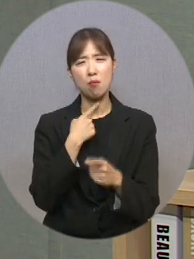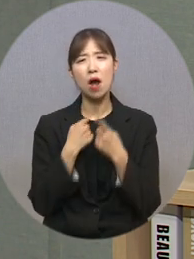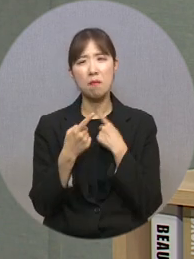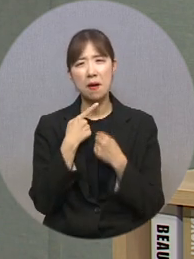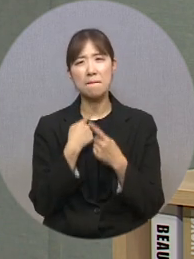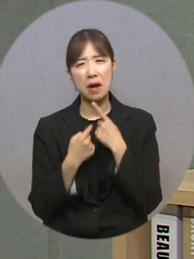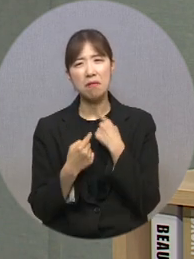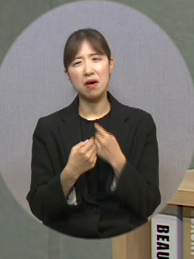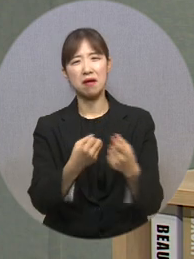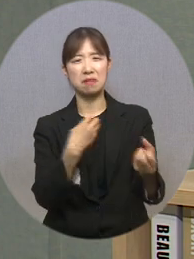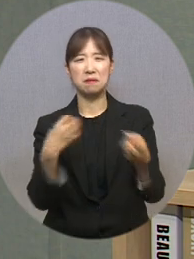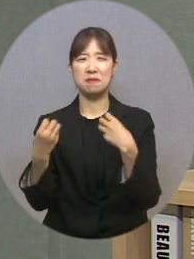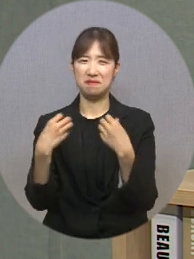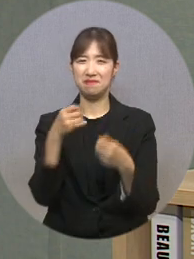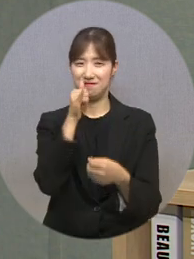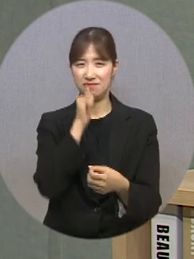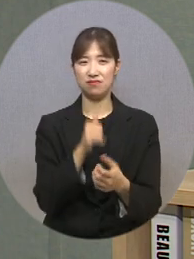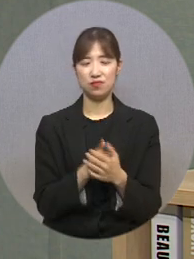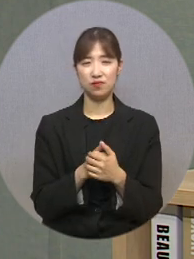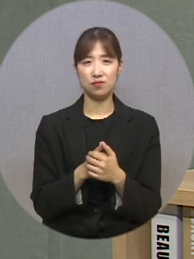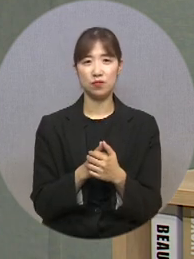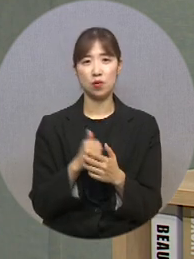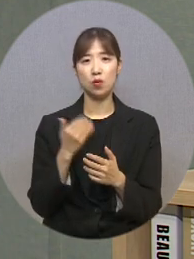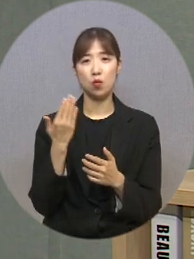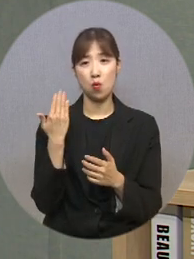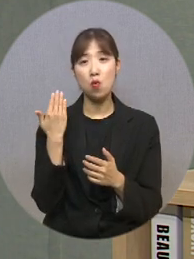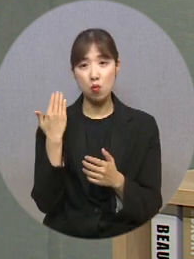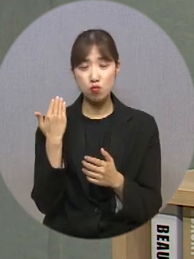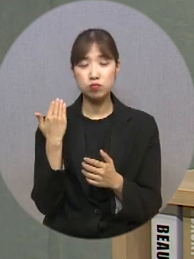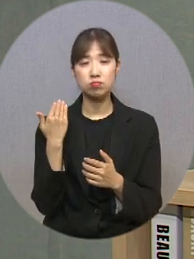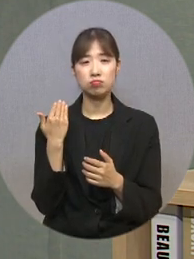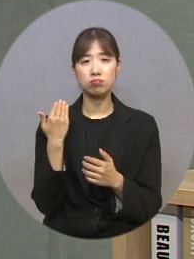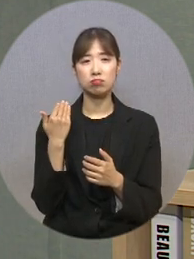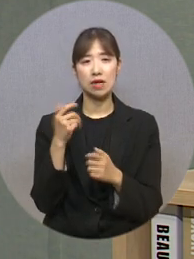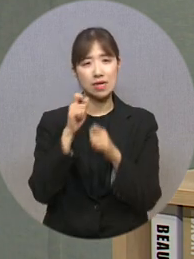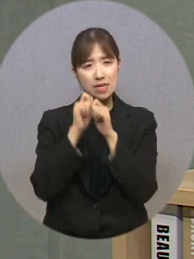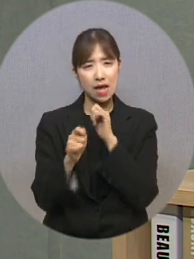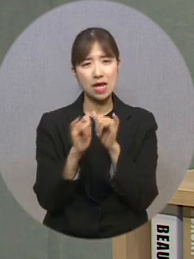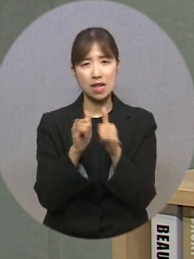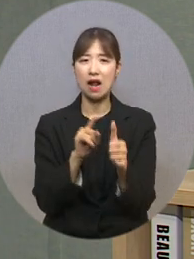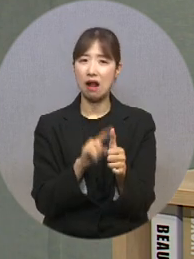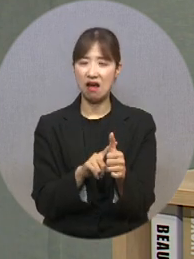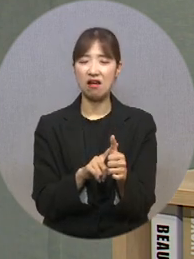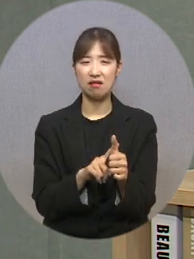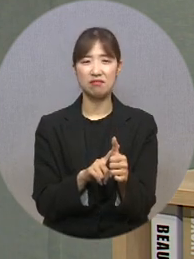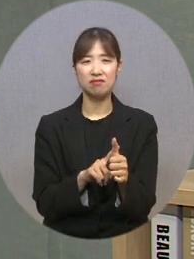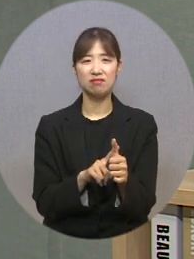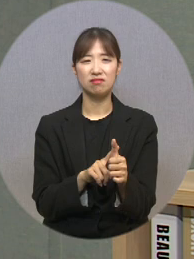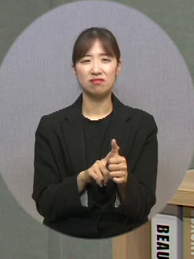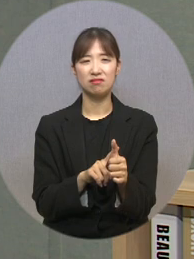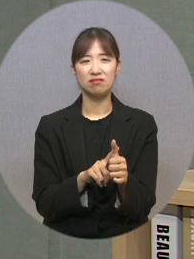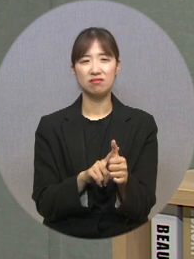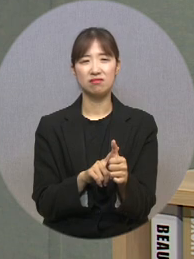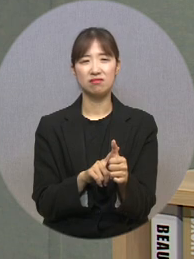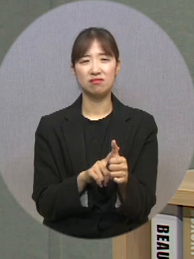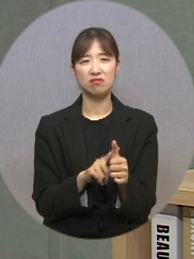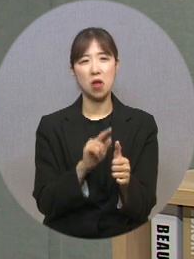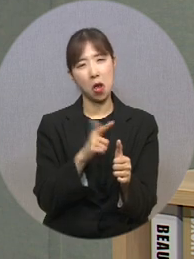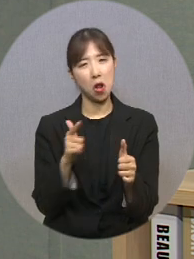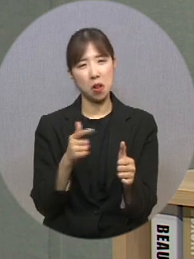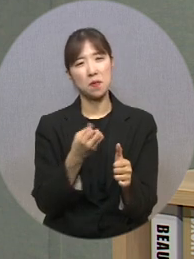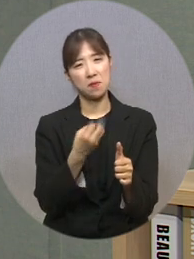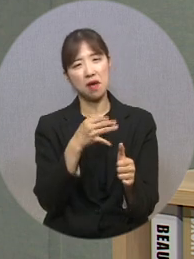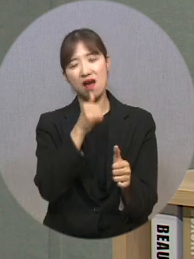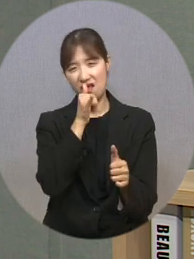주위 사람들한테 들어요. 예. 요즘도 사기를 당한 분 한 번한테 그런 여런